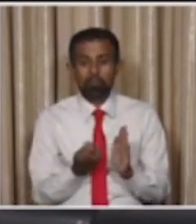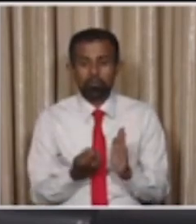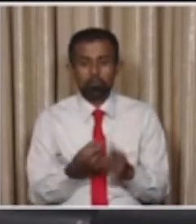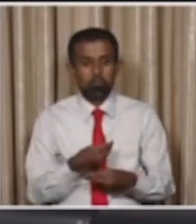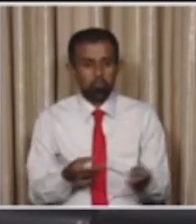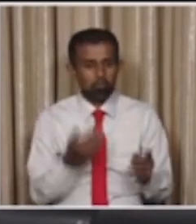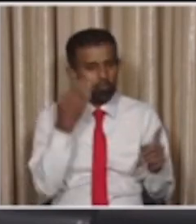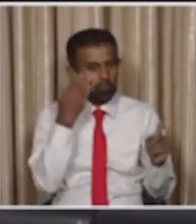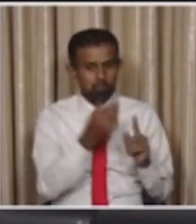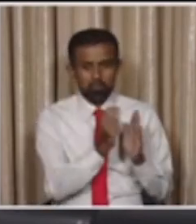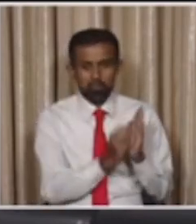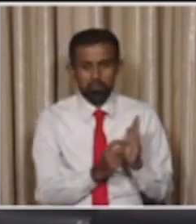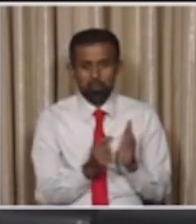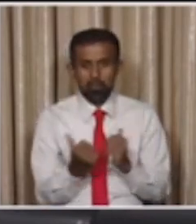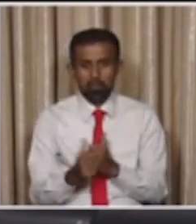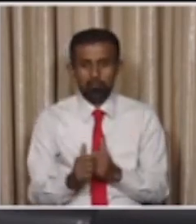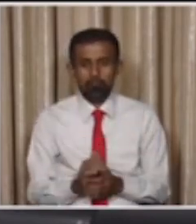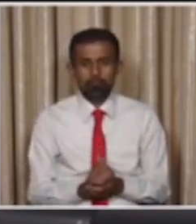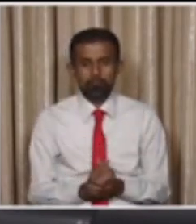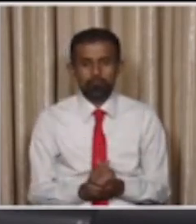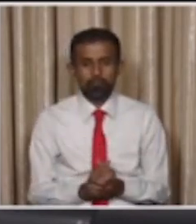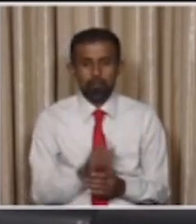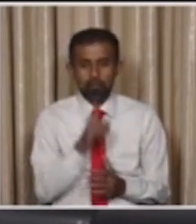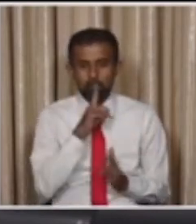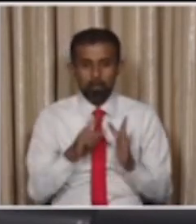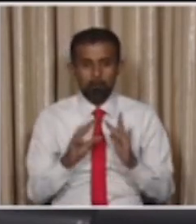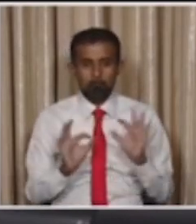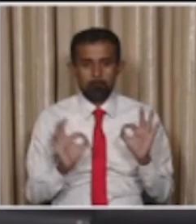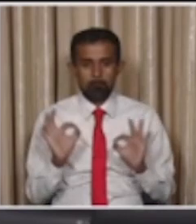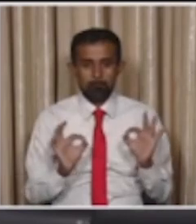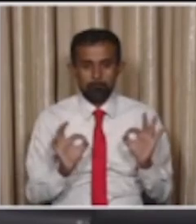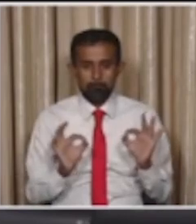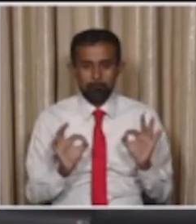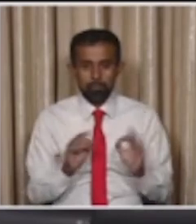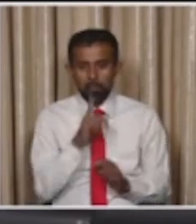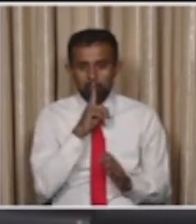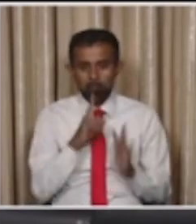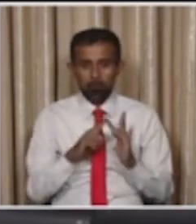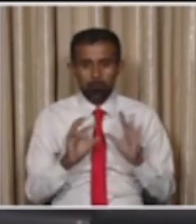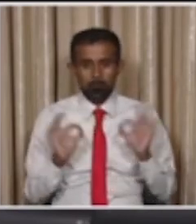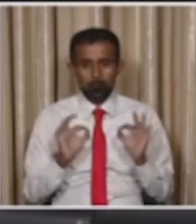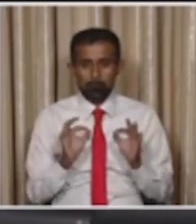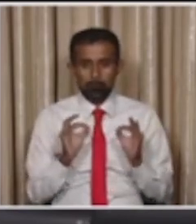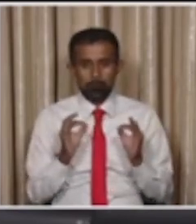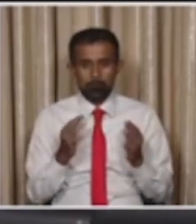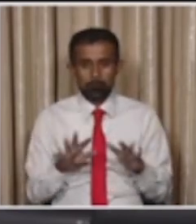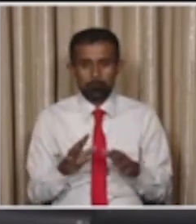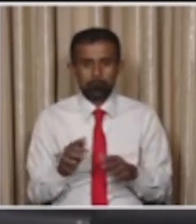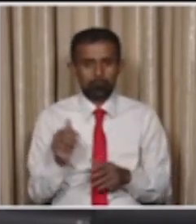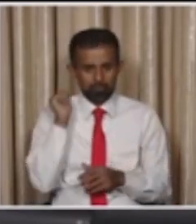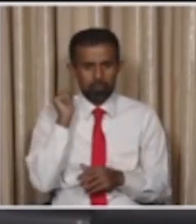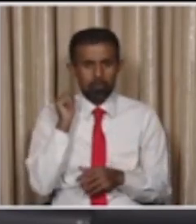පිළිබඳව. ඒ වගේම රක්ෂණය සම්බන්ධයෙන් රක්ෂණය කරලා තියෙනවා කරා එක කාලයක